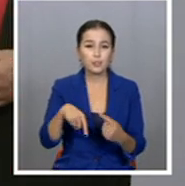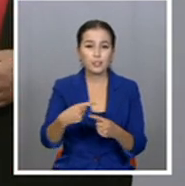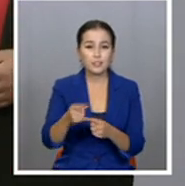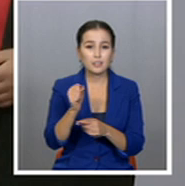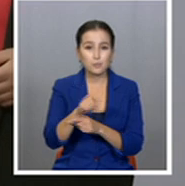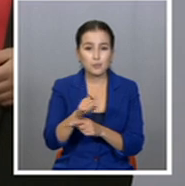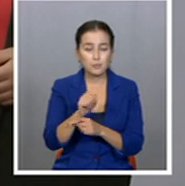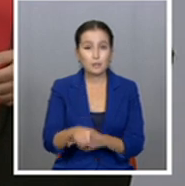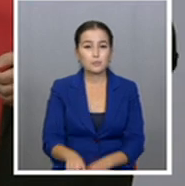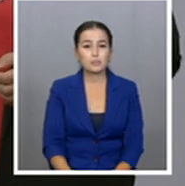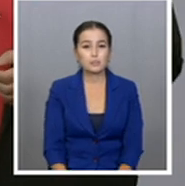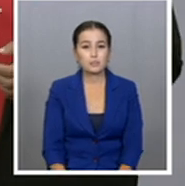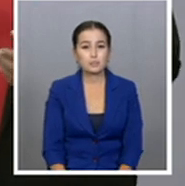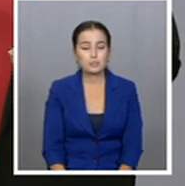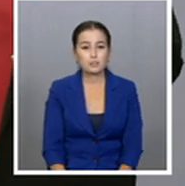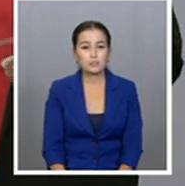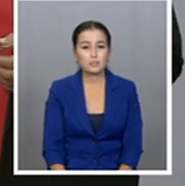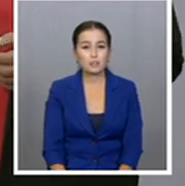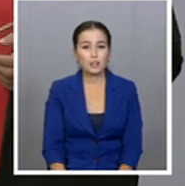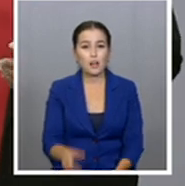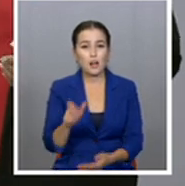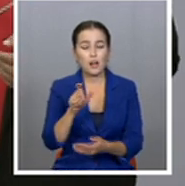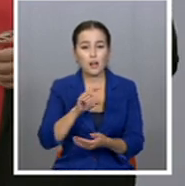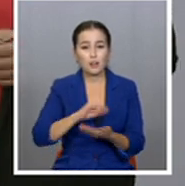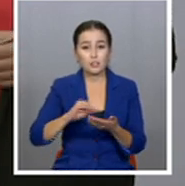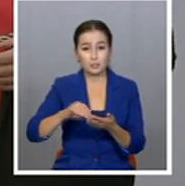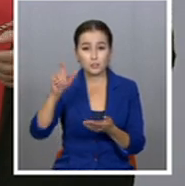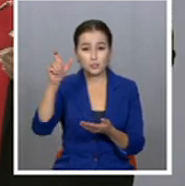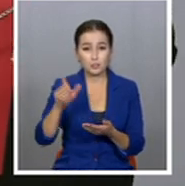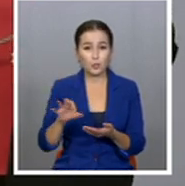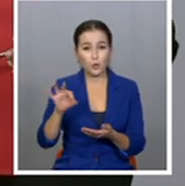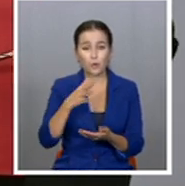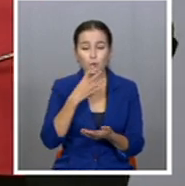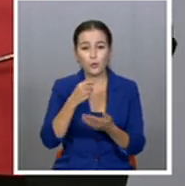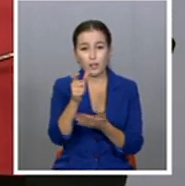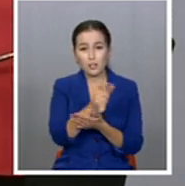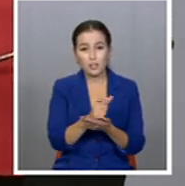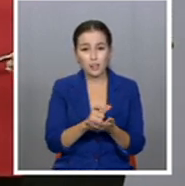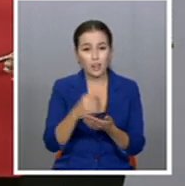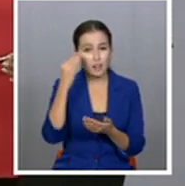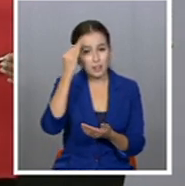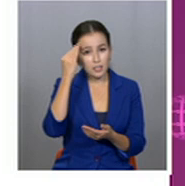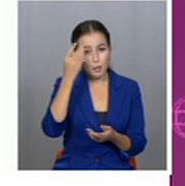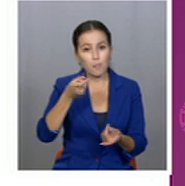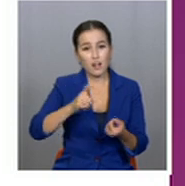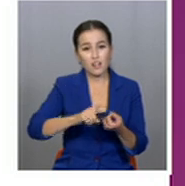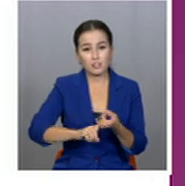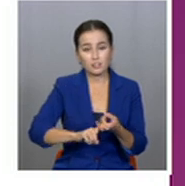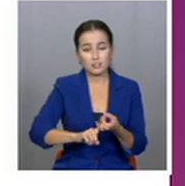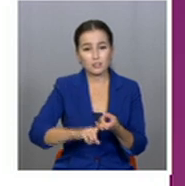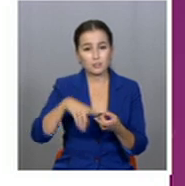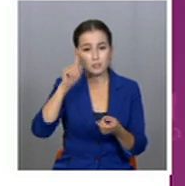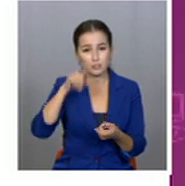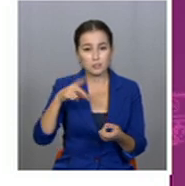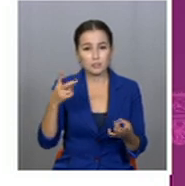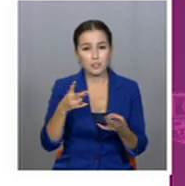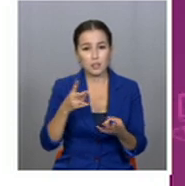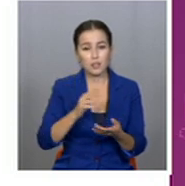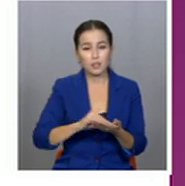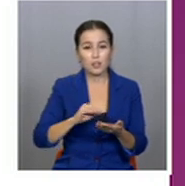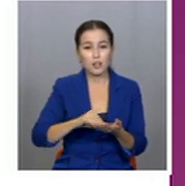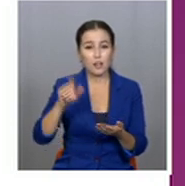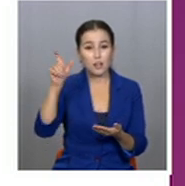тапсырмамыз ақын бейнесінің өлең идеясымен байланыстылығын анықтаңыздар. Өлеңдегі автор бейнесі